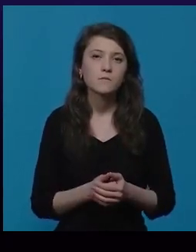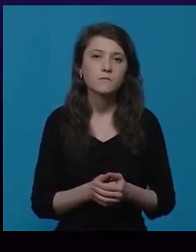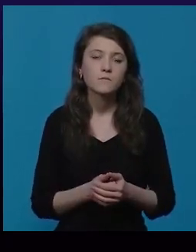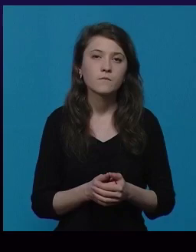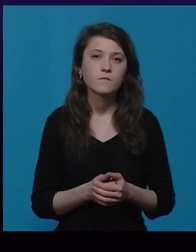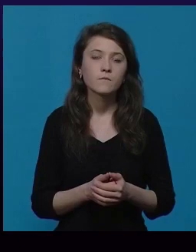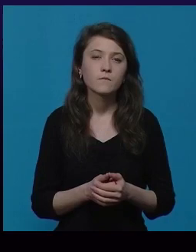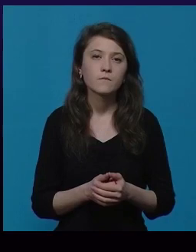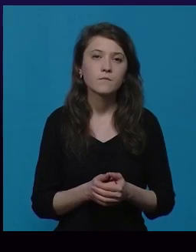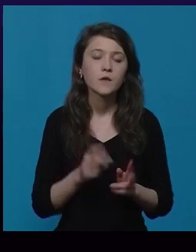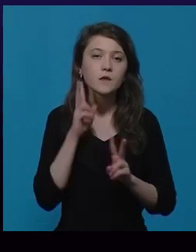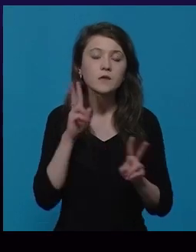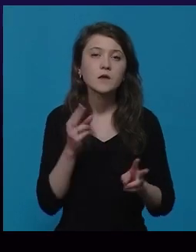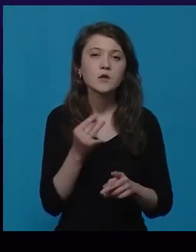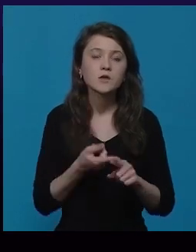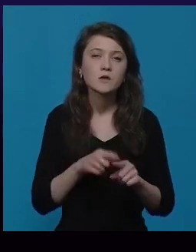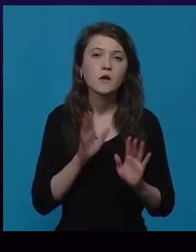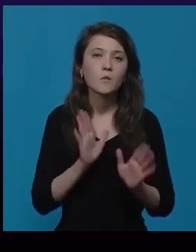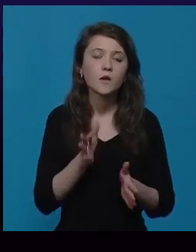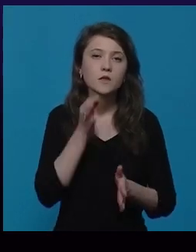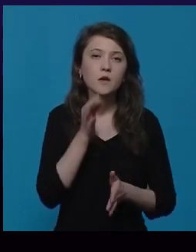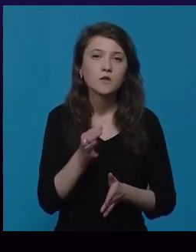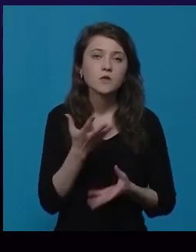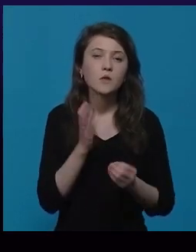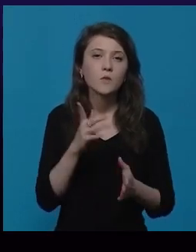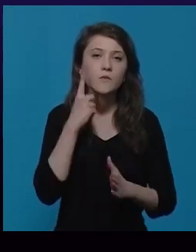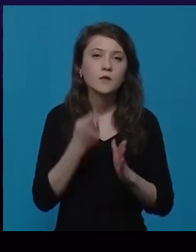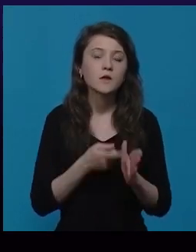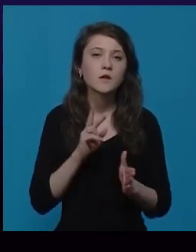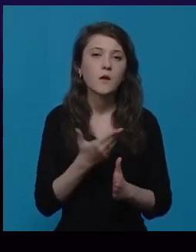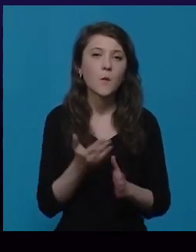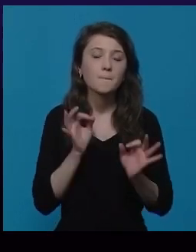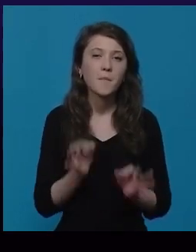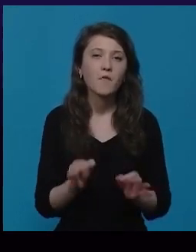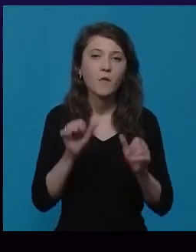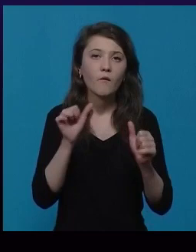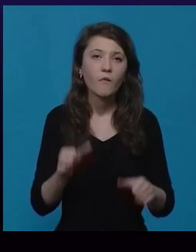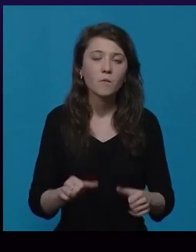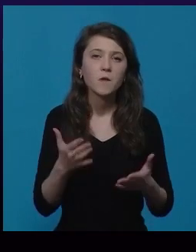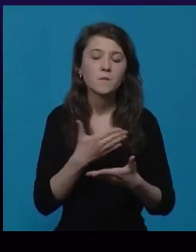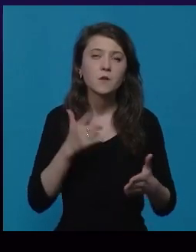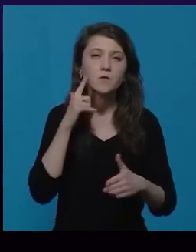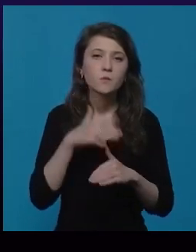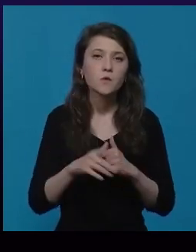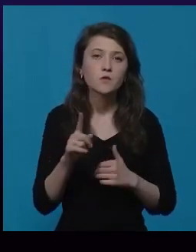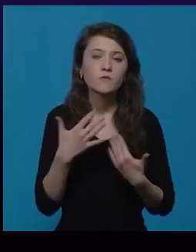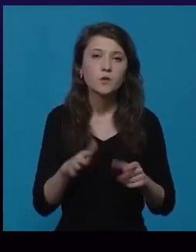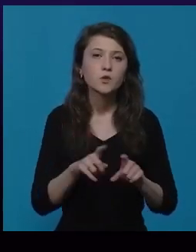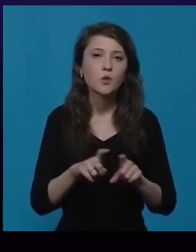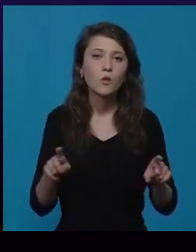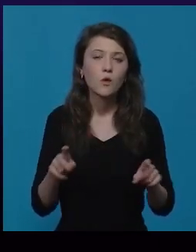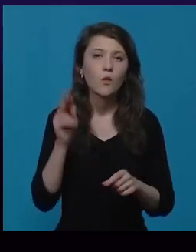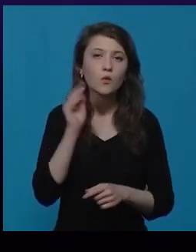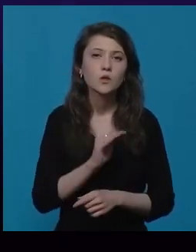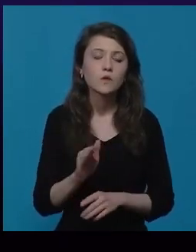не знаю, чи це буде, скажімо так, будемо ще знавати, як його правильно все оформити, ну, але ми розуміємо, коли вже школа, учні школи